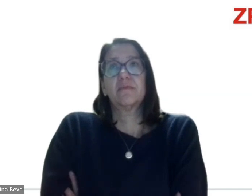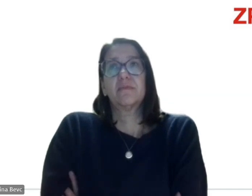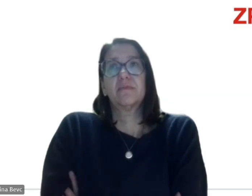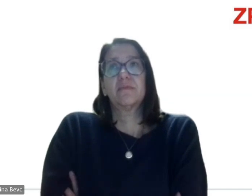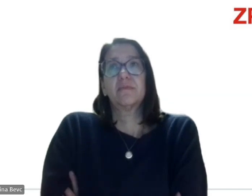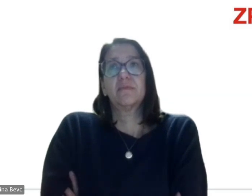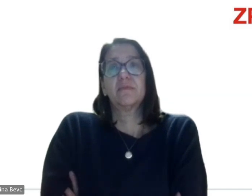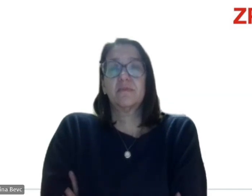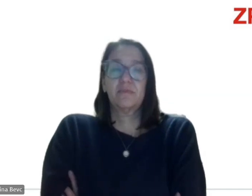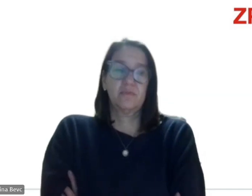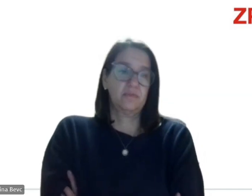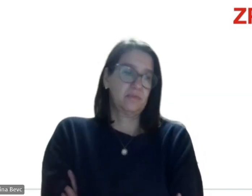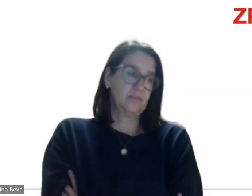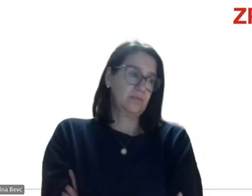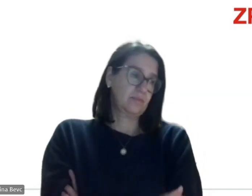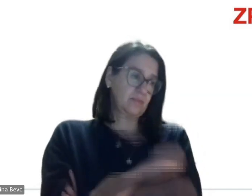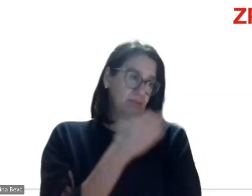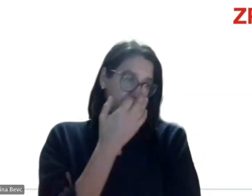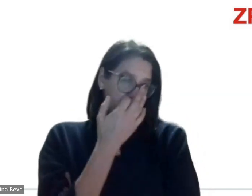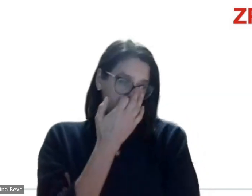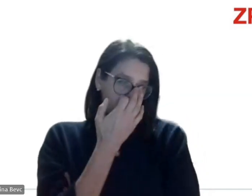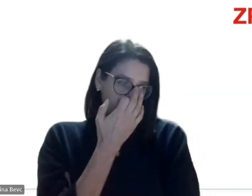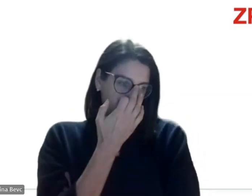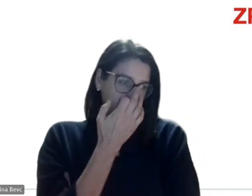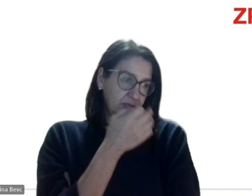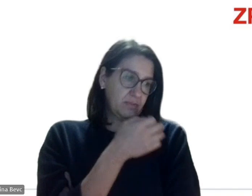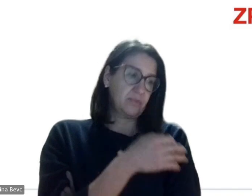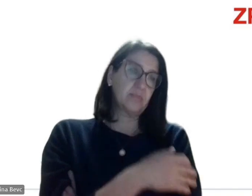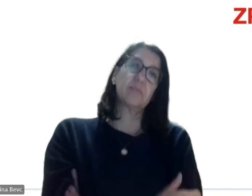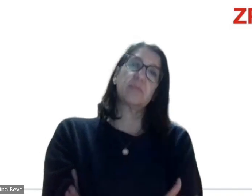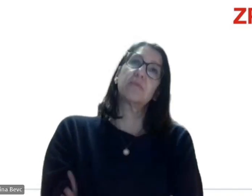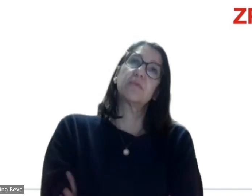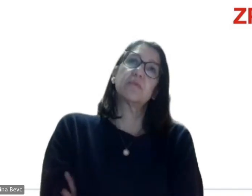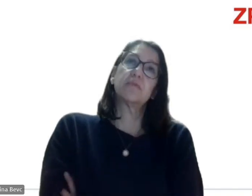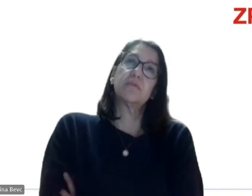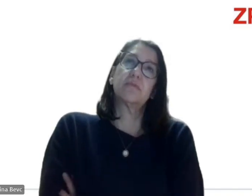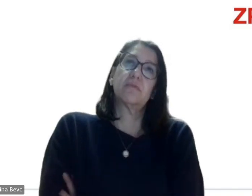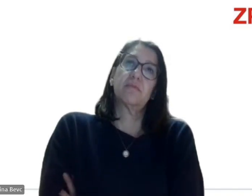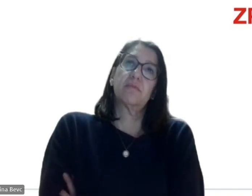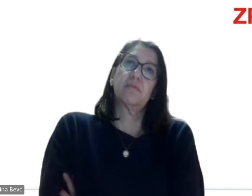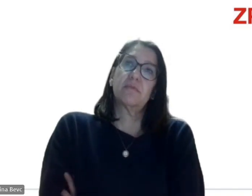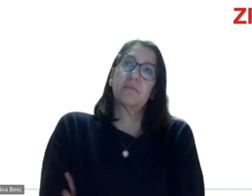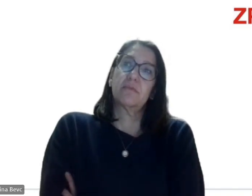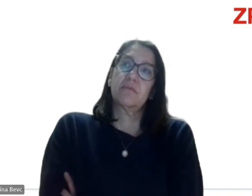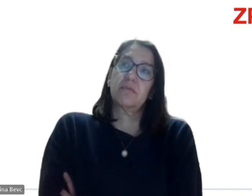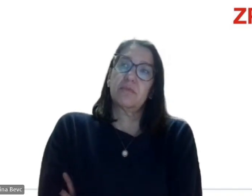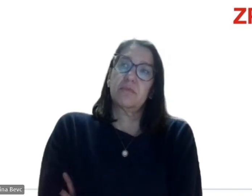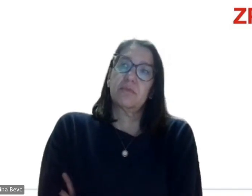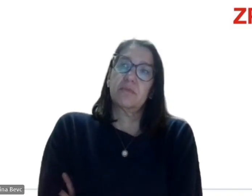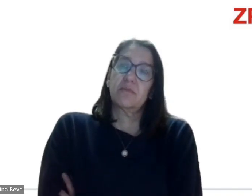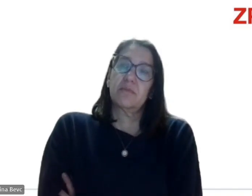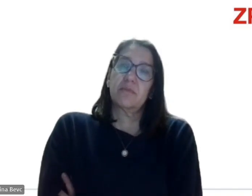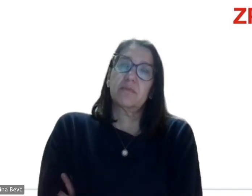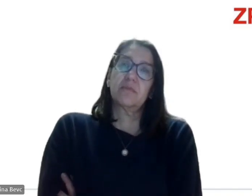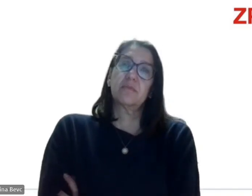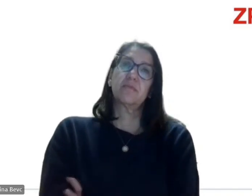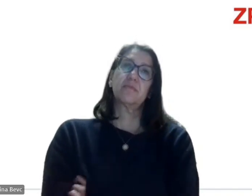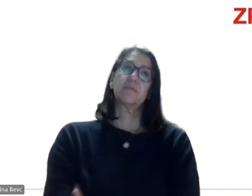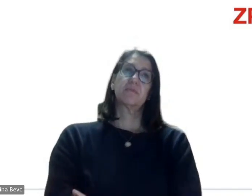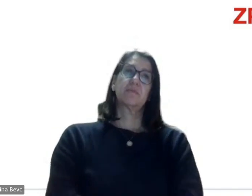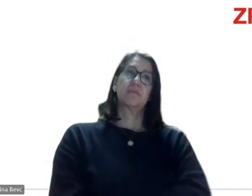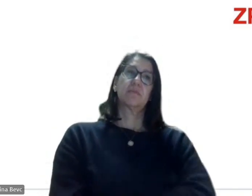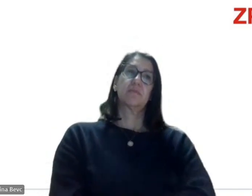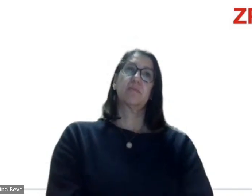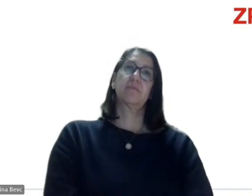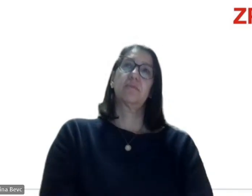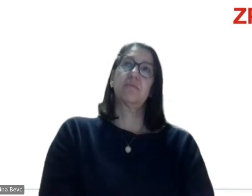rabijo dve različne temperature, ne. To je možno napraviti, je pa res, da boste morali toplotno črpalko potem